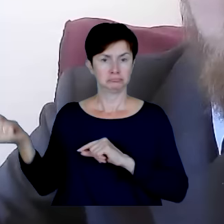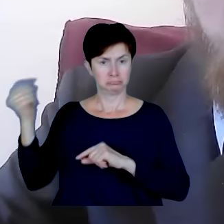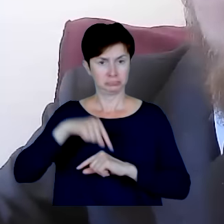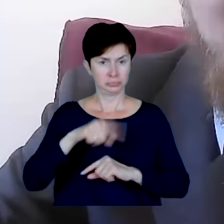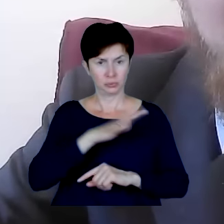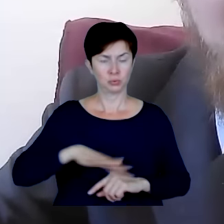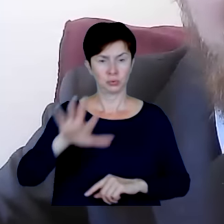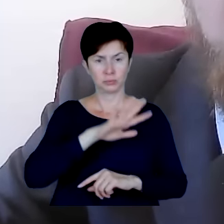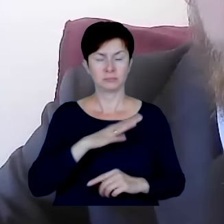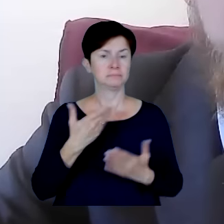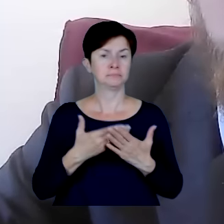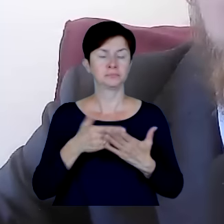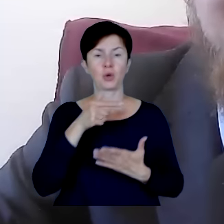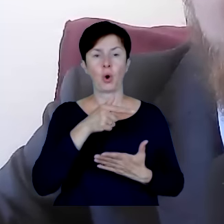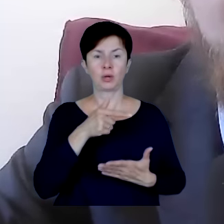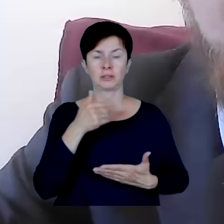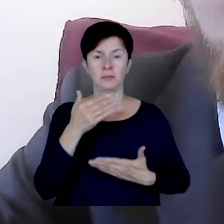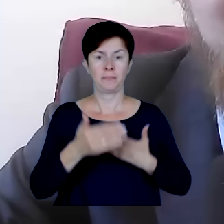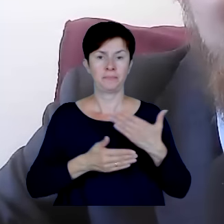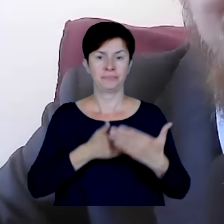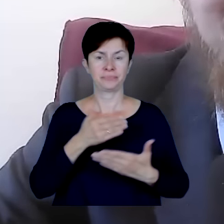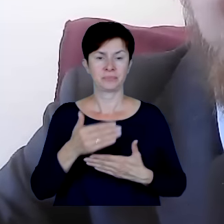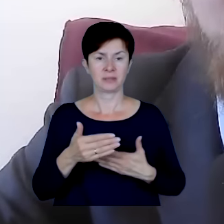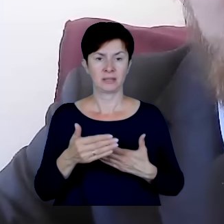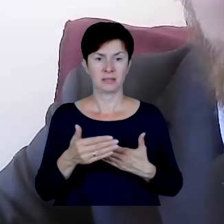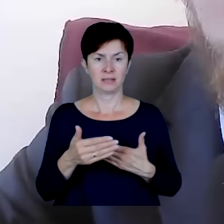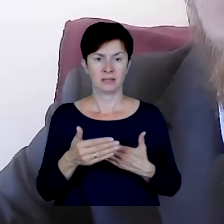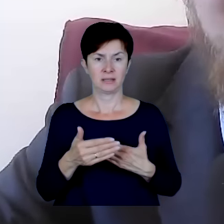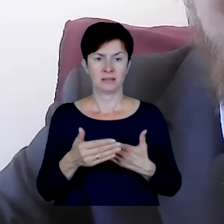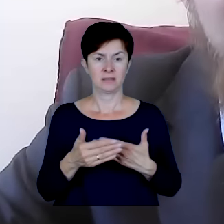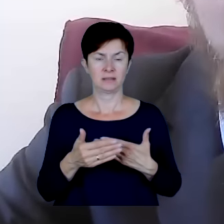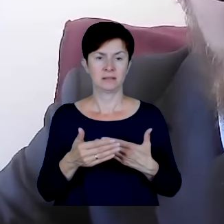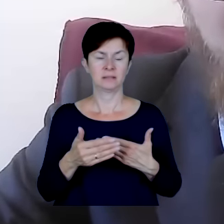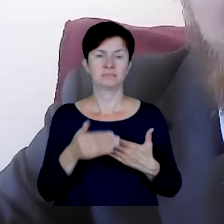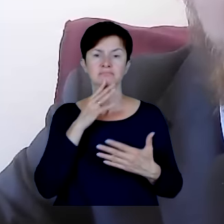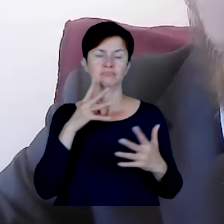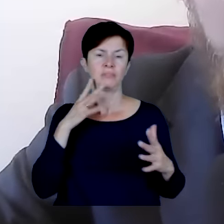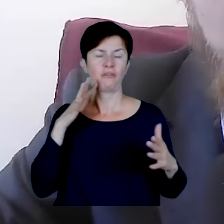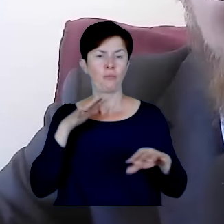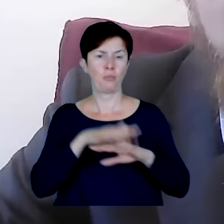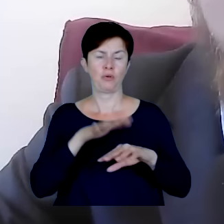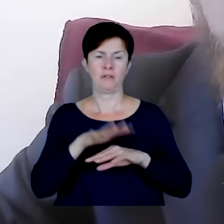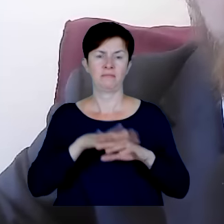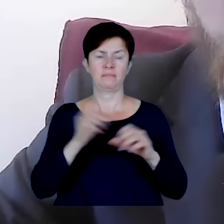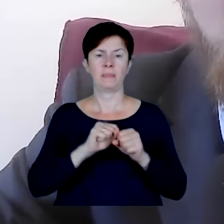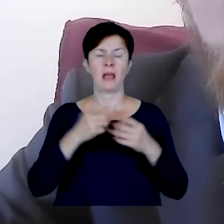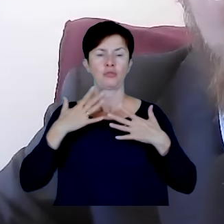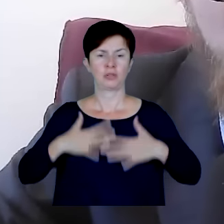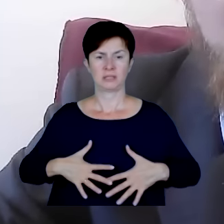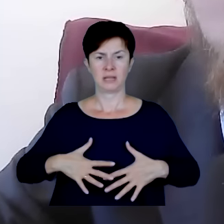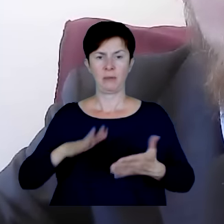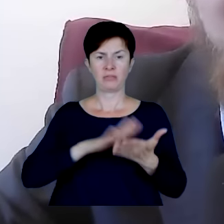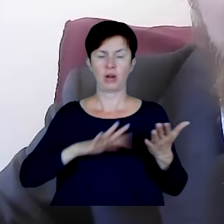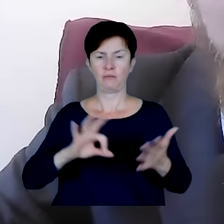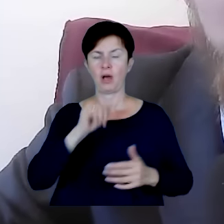oni później mogli uderzać w tradycyjne tożsamości narodowe w Europie, po to,